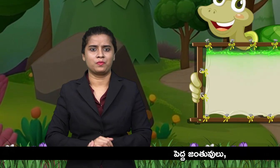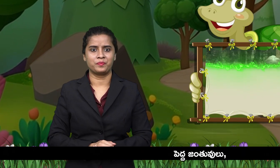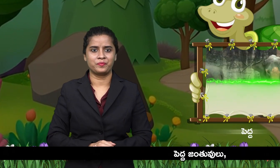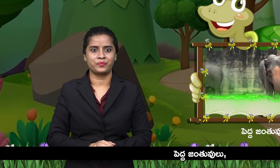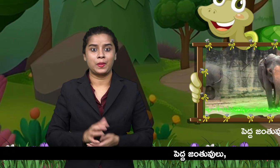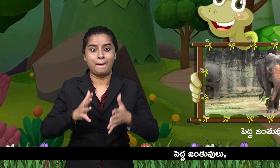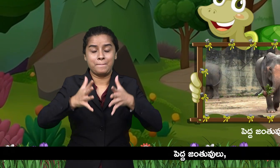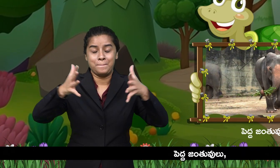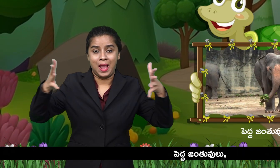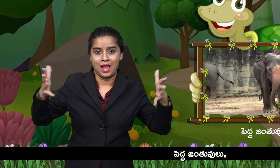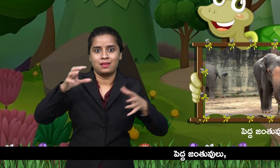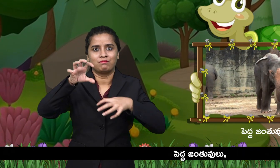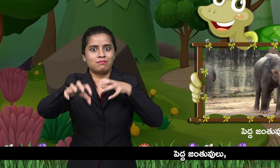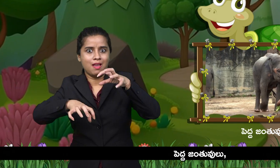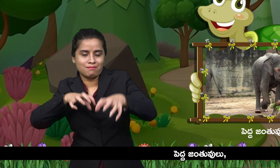పెద్ద జంతువులు,